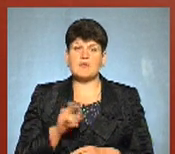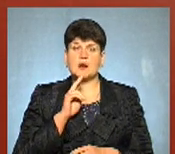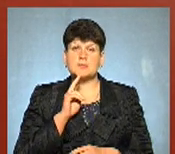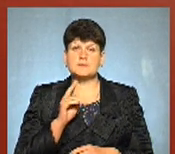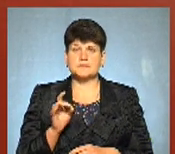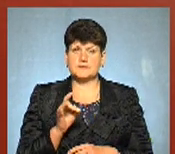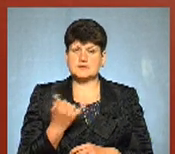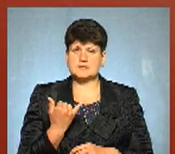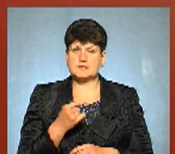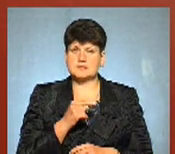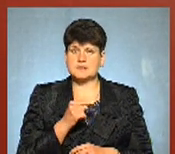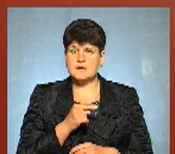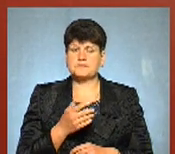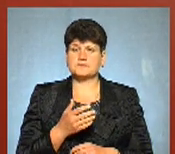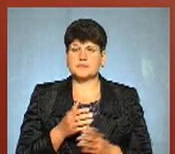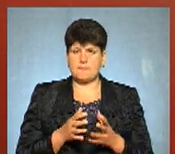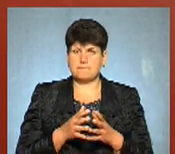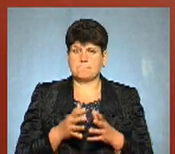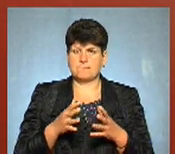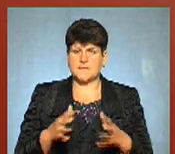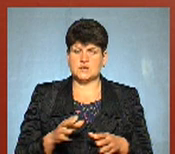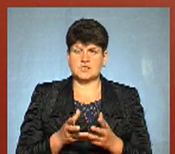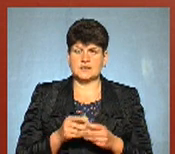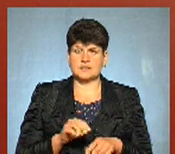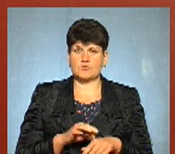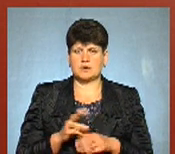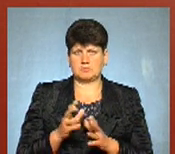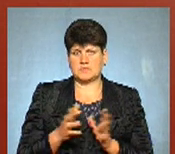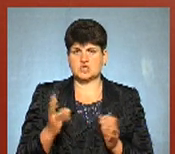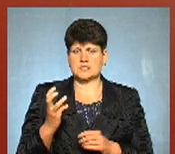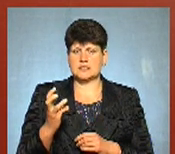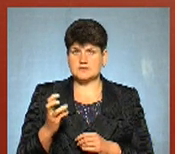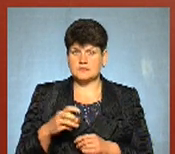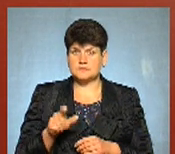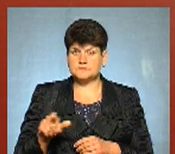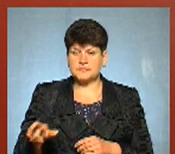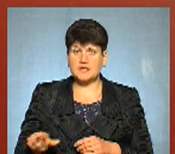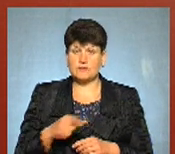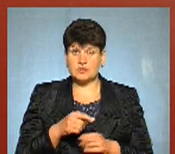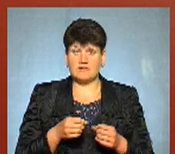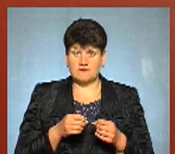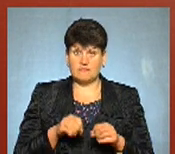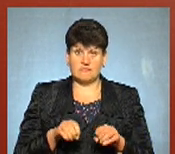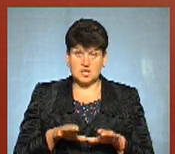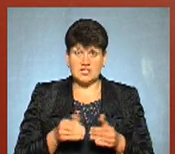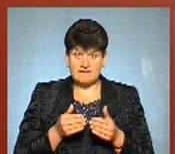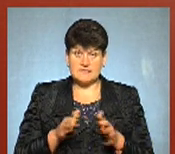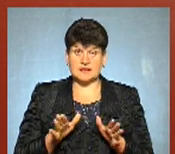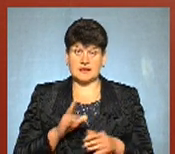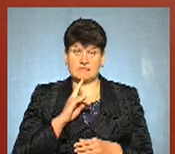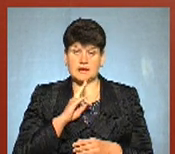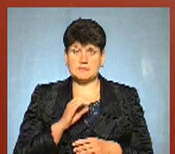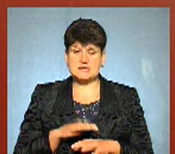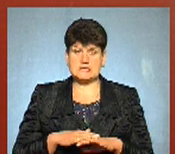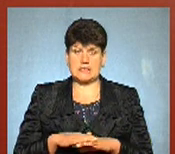там зараз найбільша кількість хворих, більше 300. І водночас вони вирішили відкрити ринок в Кременці. І,